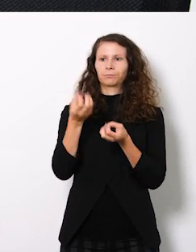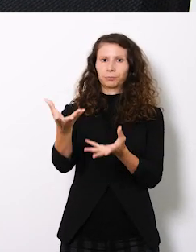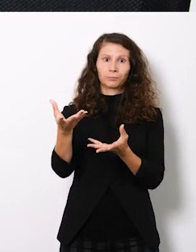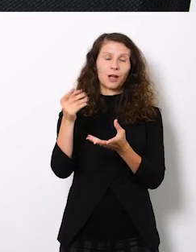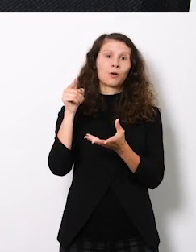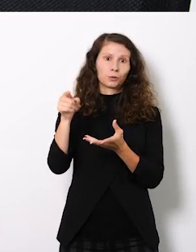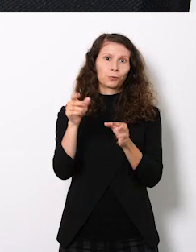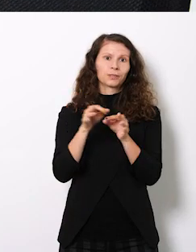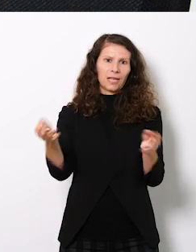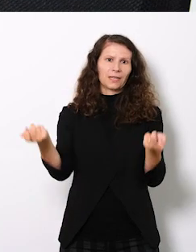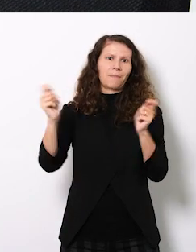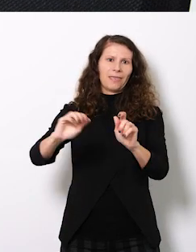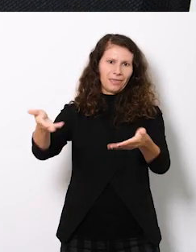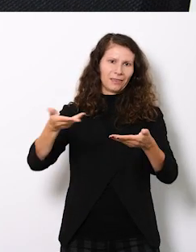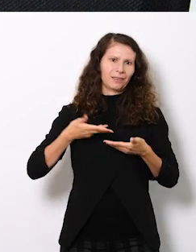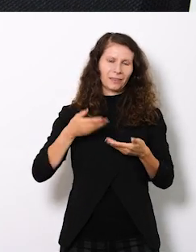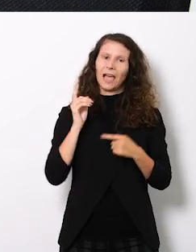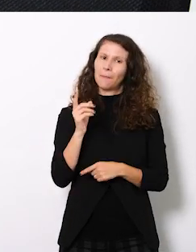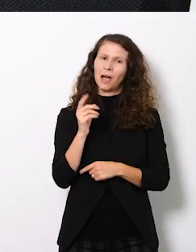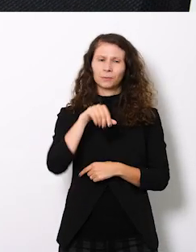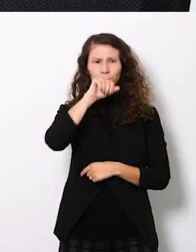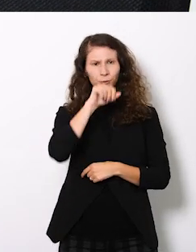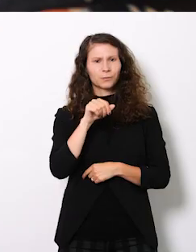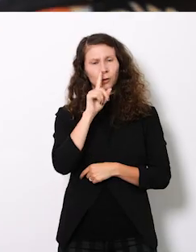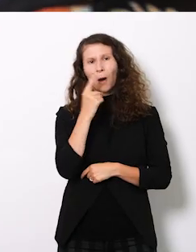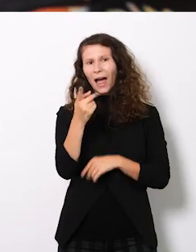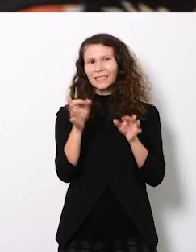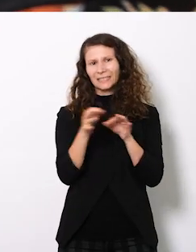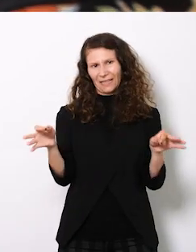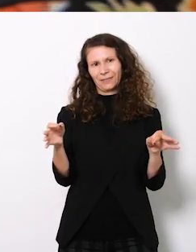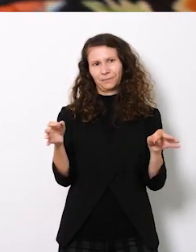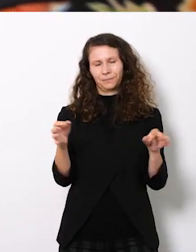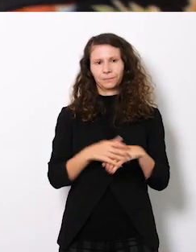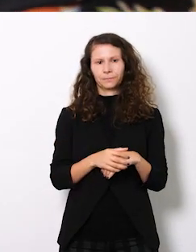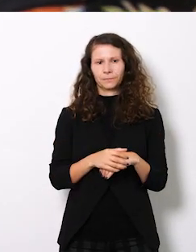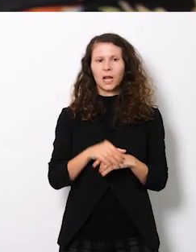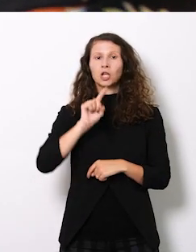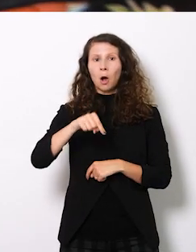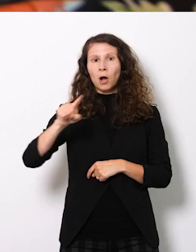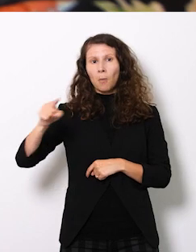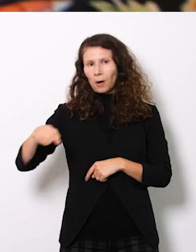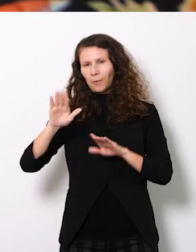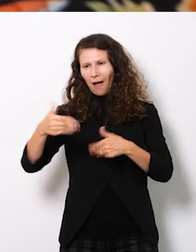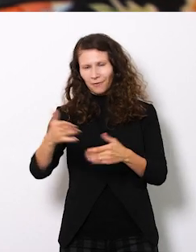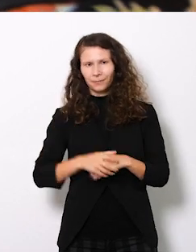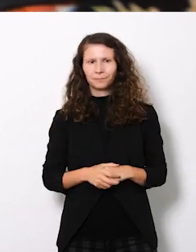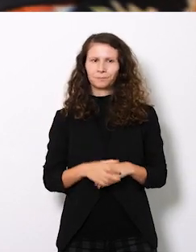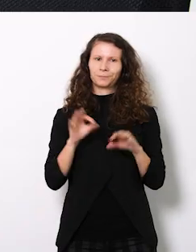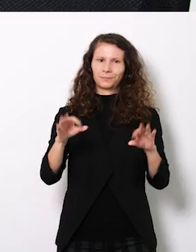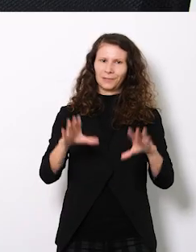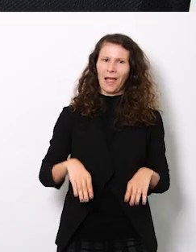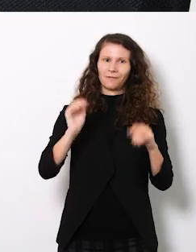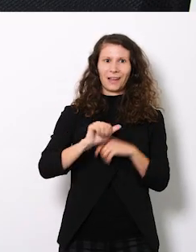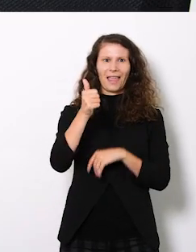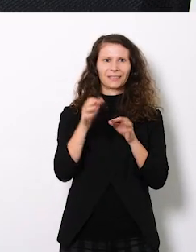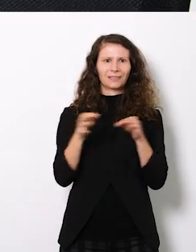mir den Satz beenden sozusagen. Aber wirklich am liebsten einen Satz und Kommata können Sie einbauen. Alles genau. Klar. Fangen wir mal an